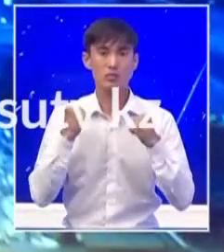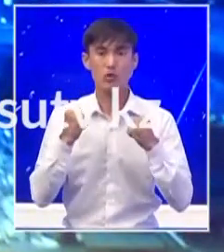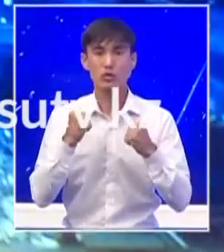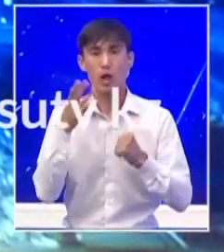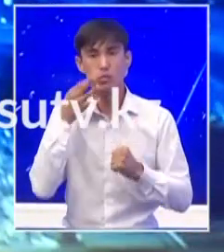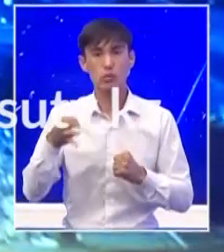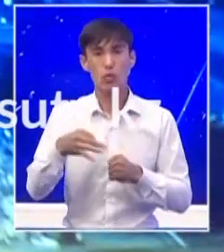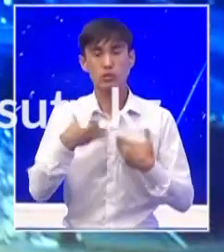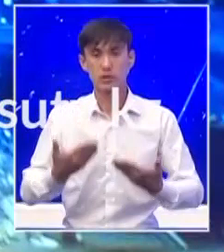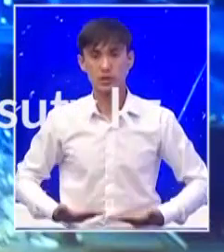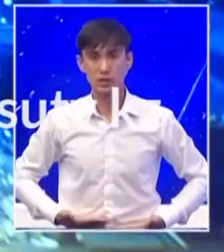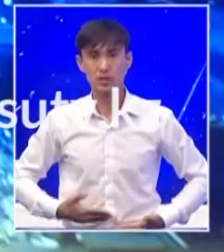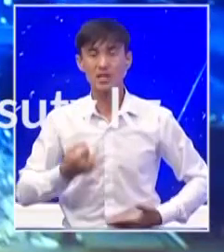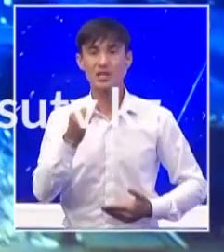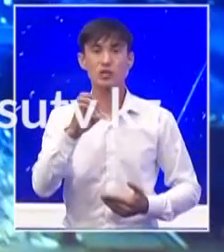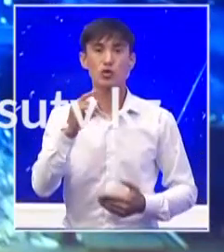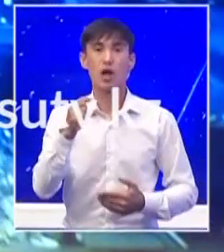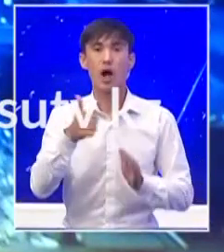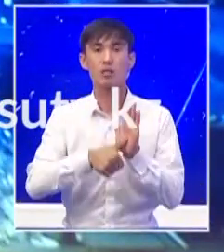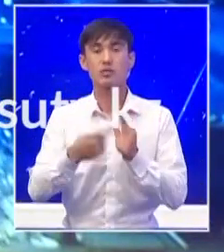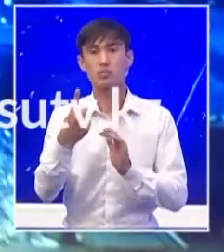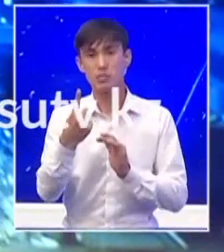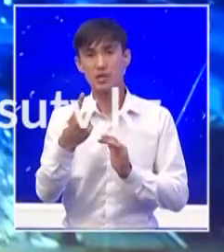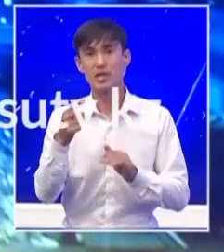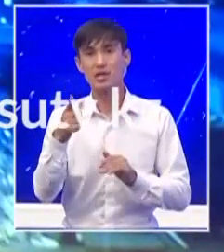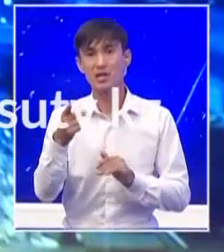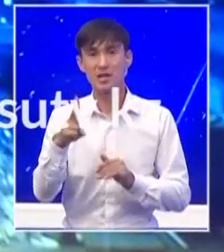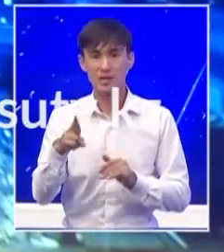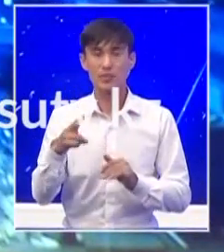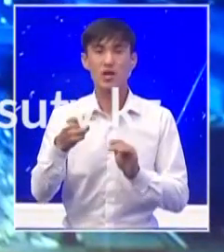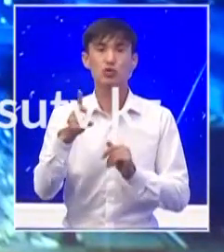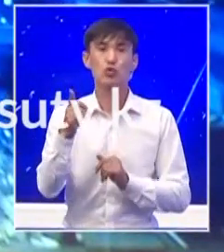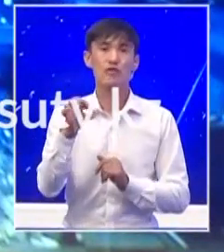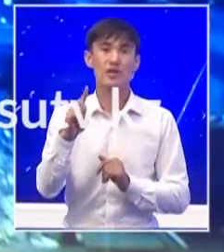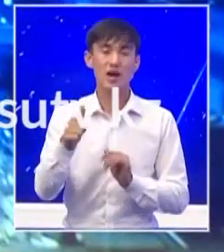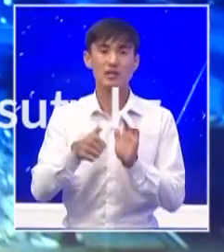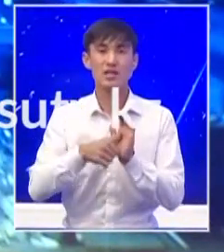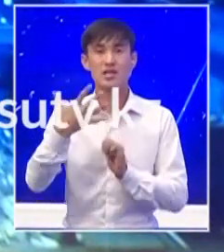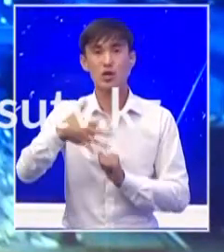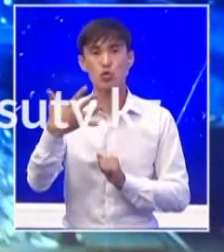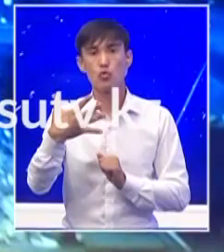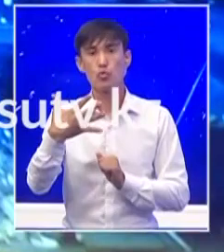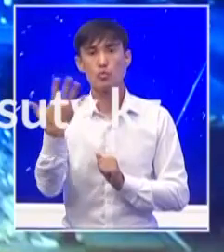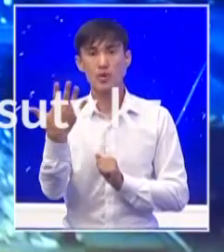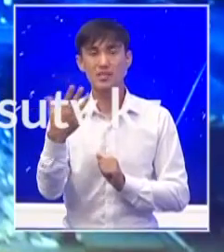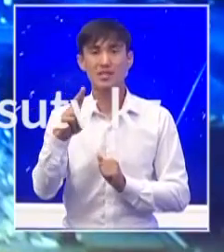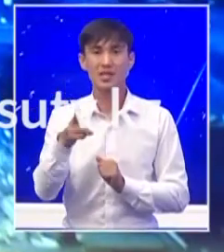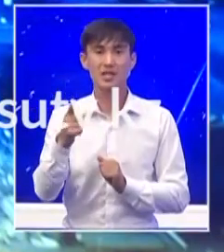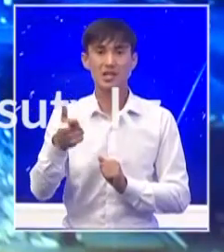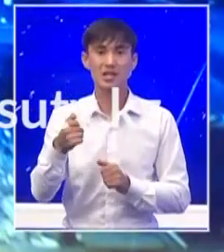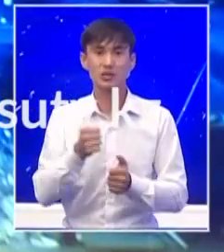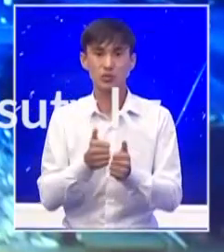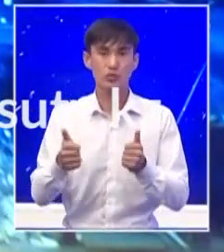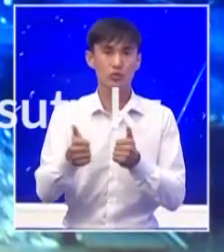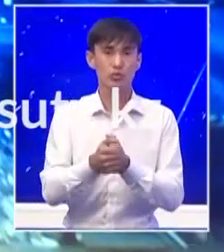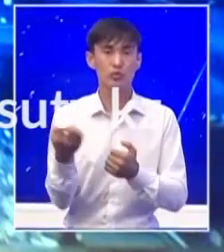өкілі. Игорь Сон 61 келі салмақта ел абыройын асқақтатса, Зульфия Чиншанло 55 келі салмақта дәрежесінде үздіктер